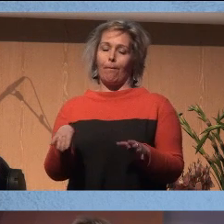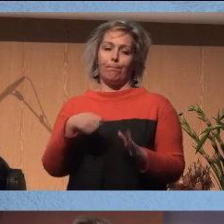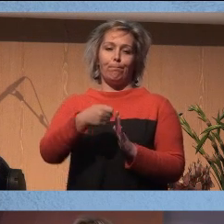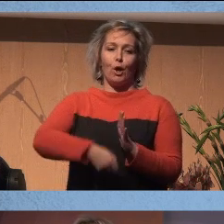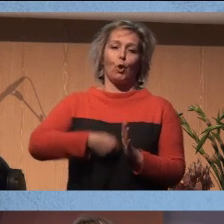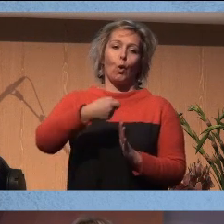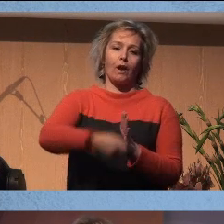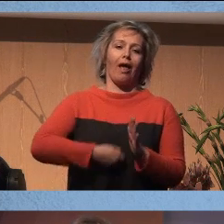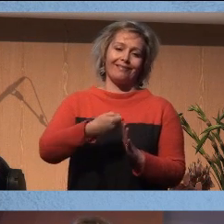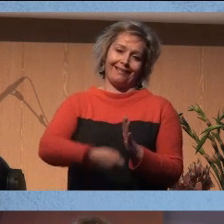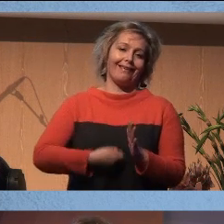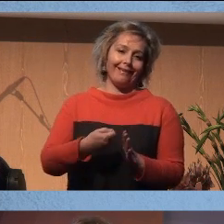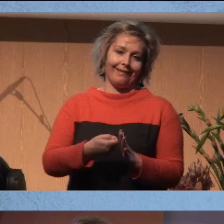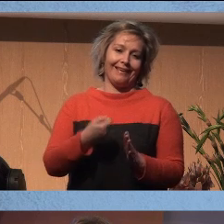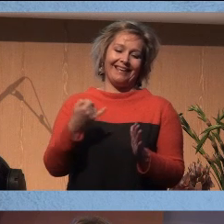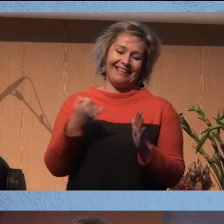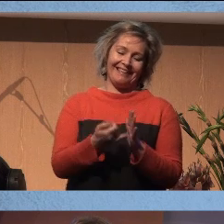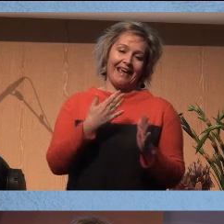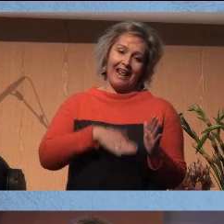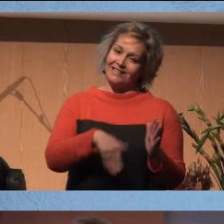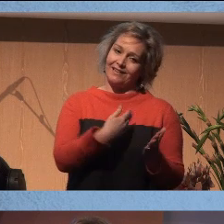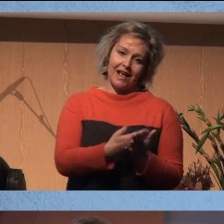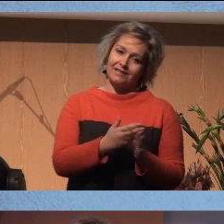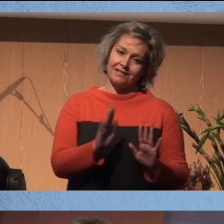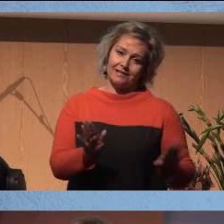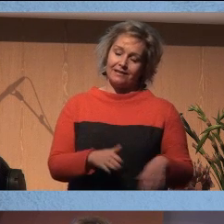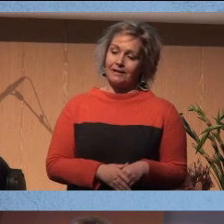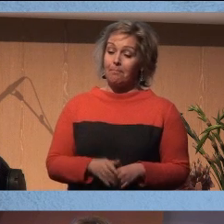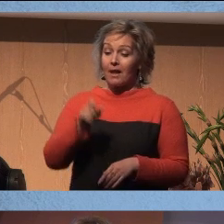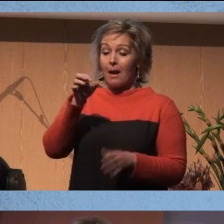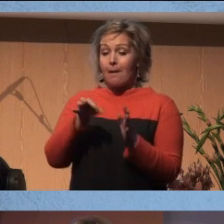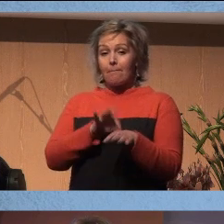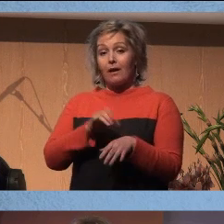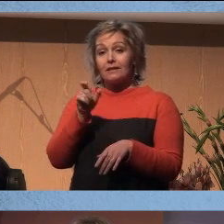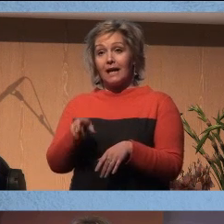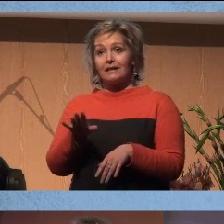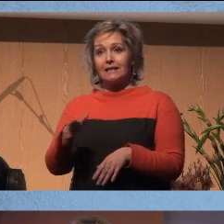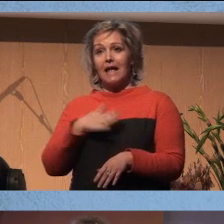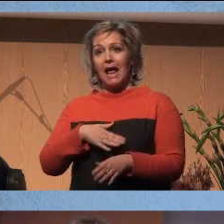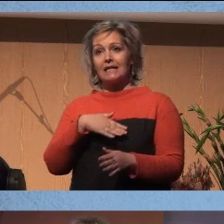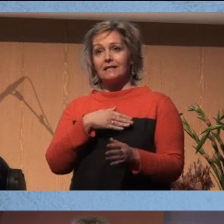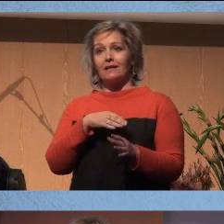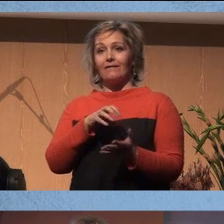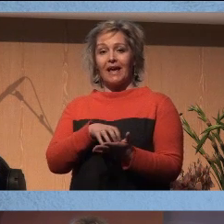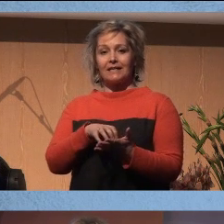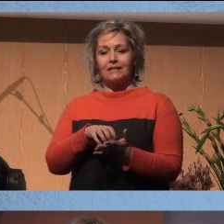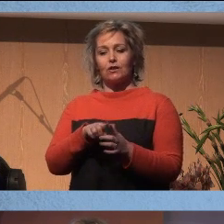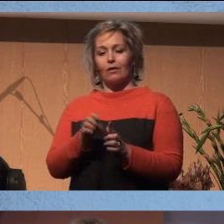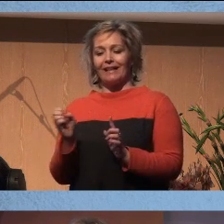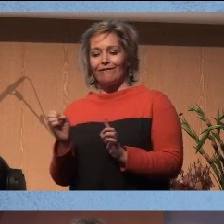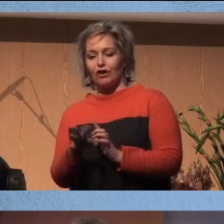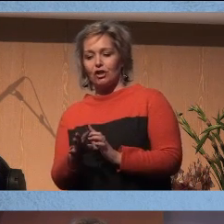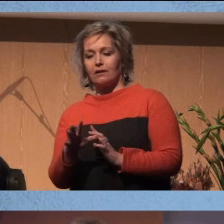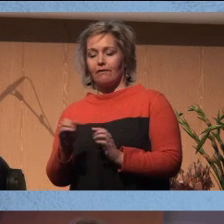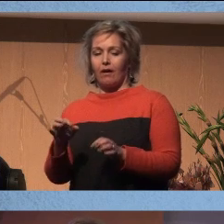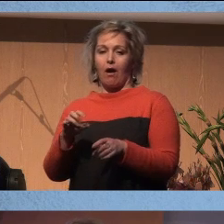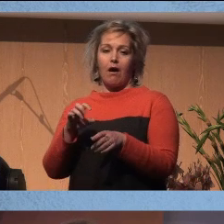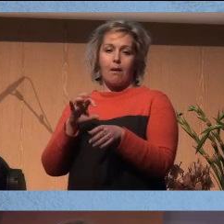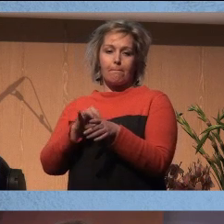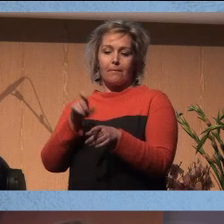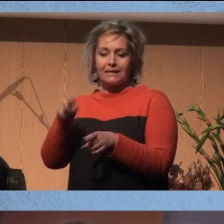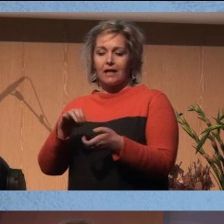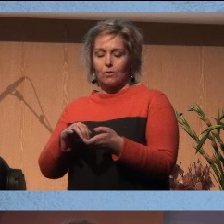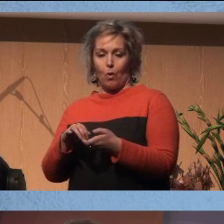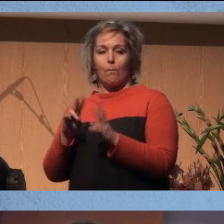brukermedvirkningsbyråkrati inn i helsetjenesten. I pasientens helsevesen innflytelse og medvirkning fra pasienter og brukere en